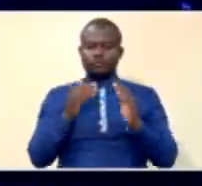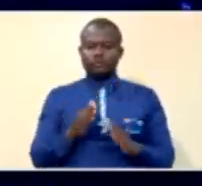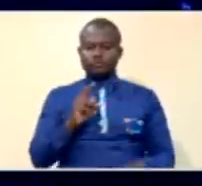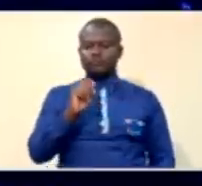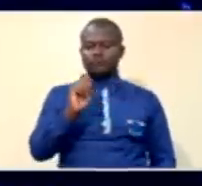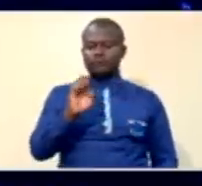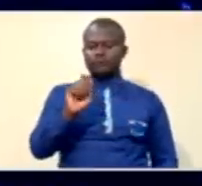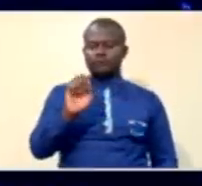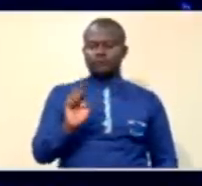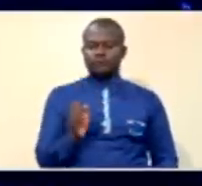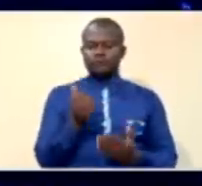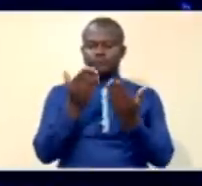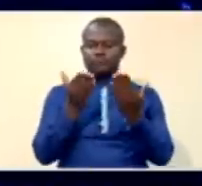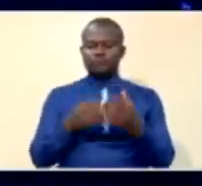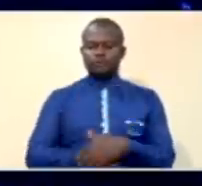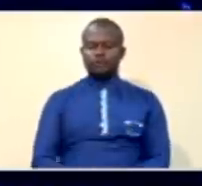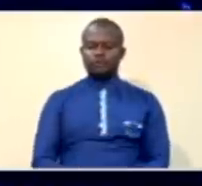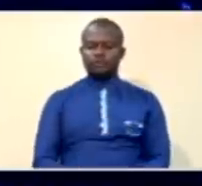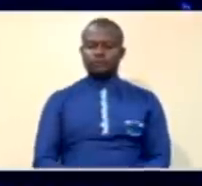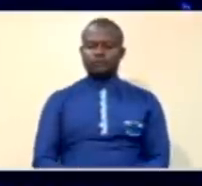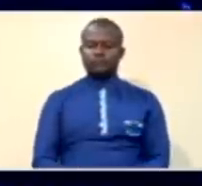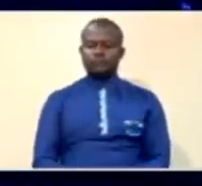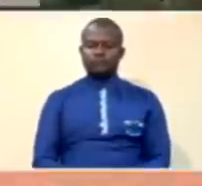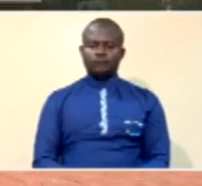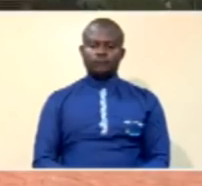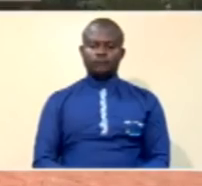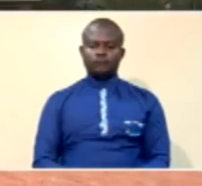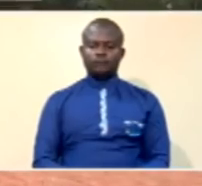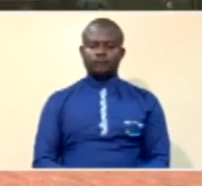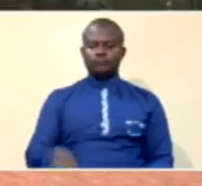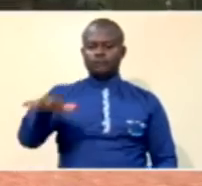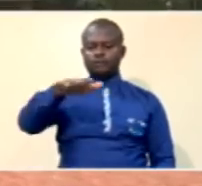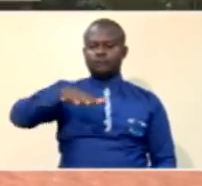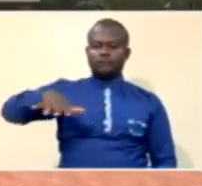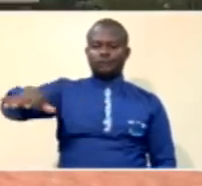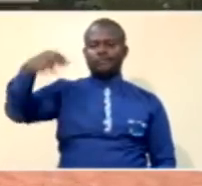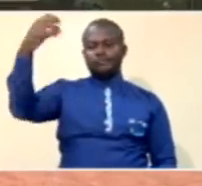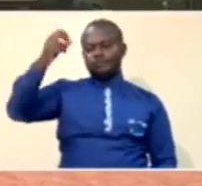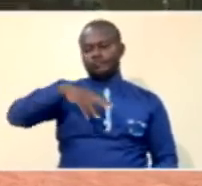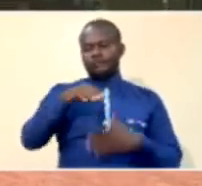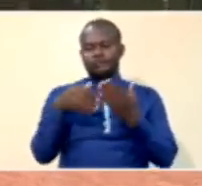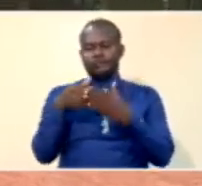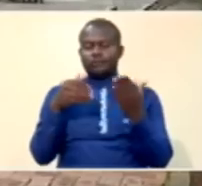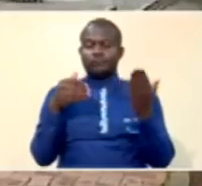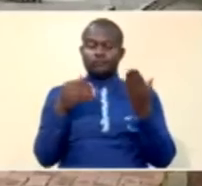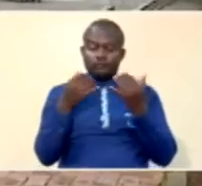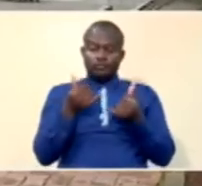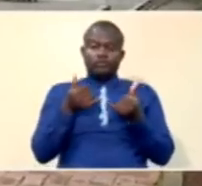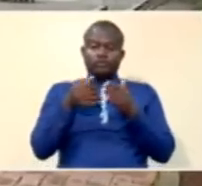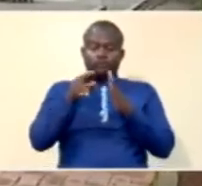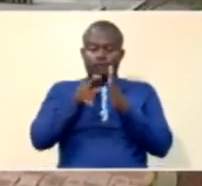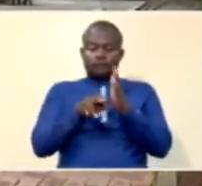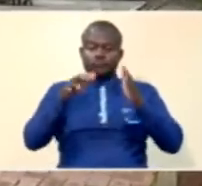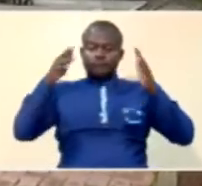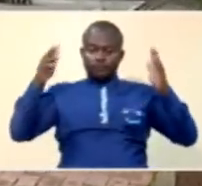Ntete Olive yafatanyije na Joseph Mushimire. Ku rwibutso rwa Jenoside rwa Kigali ruri ku Gisozi, kuri ubu hari imva nini